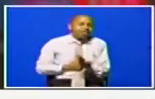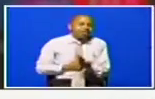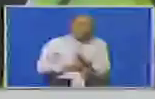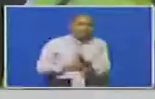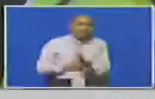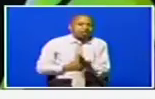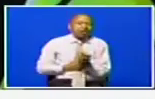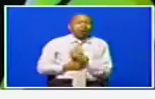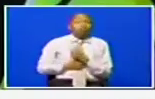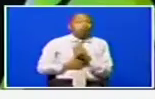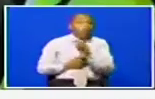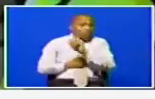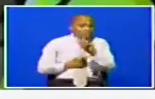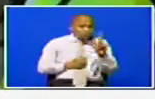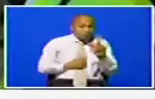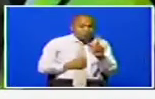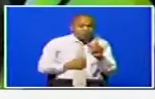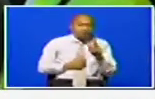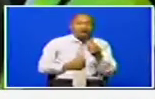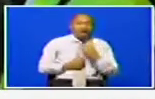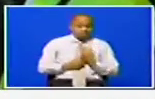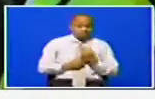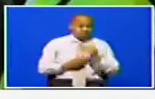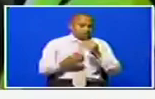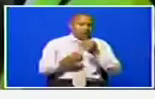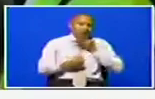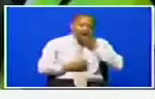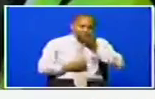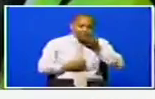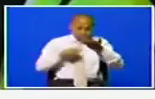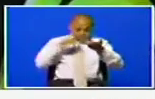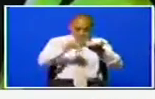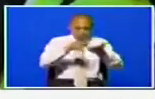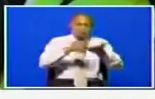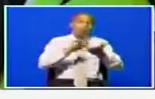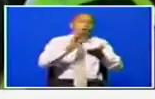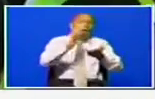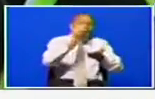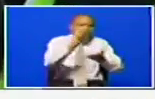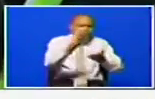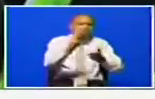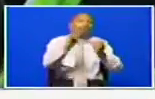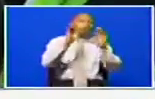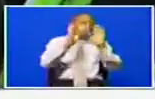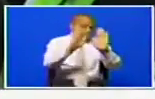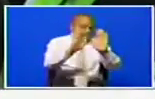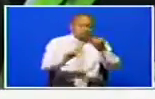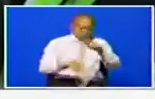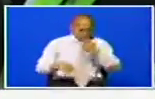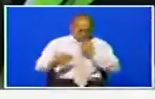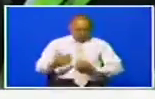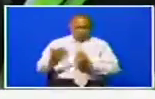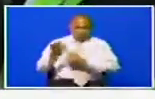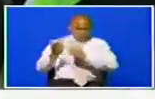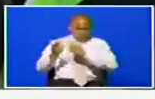yenyewe ni ipi? Naam. Kama mtu anatoa ndo hii nimepata jibu ndilo hili, haya basi sisi bado tuwahesabu upande wetu, lakini wewe